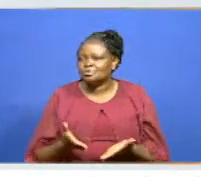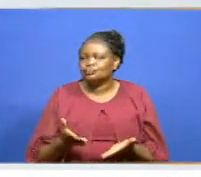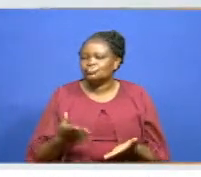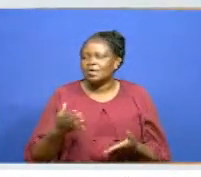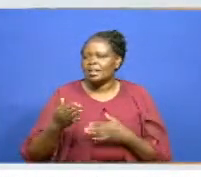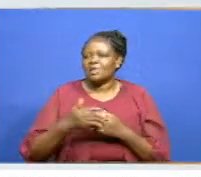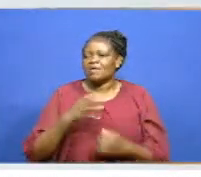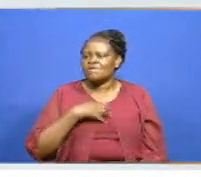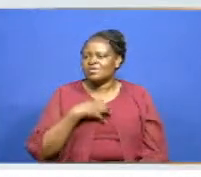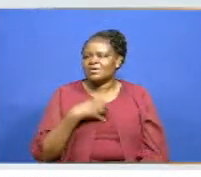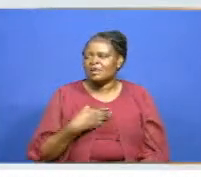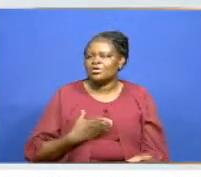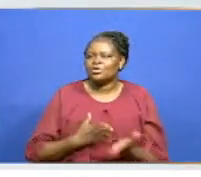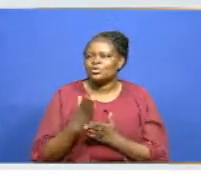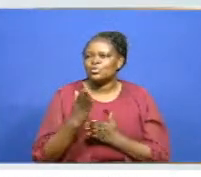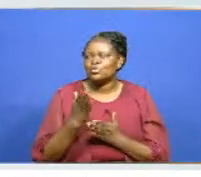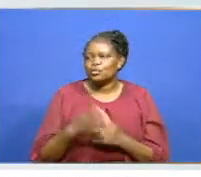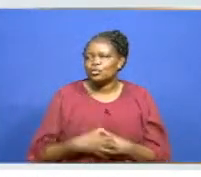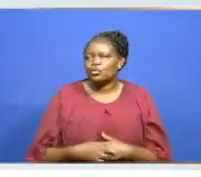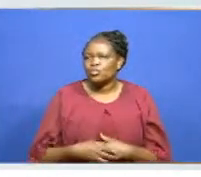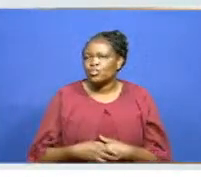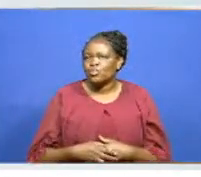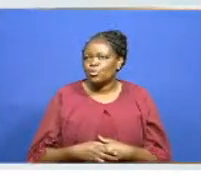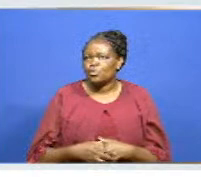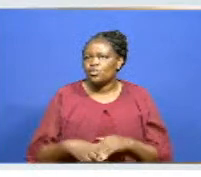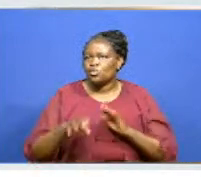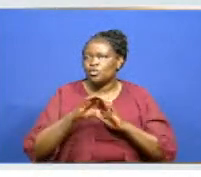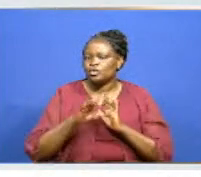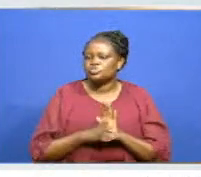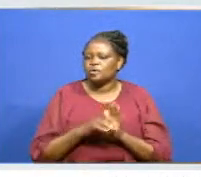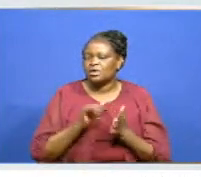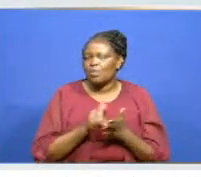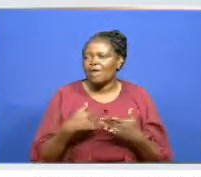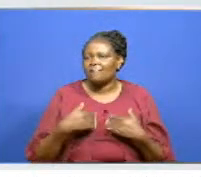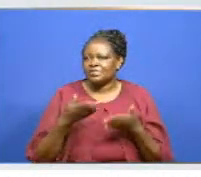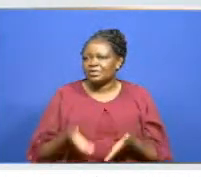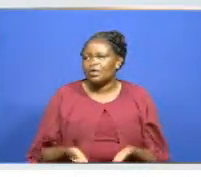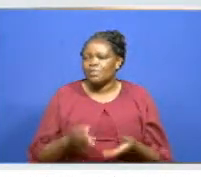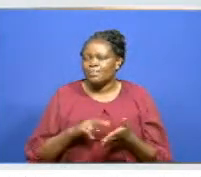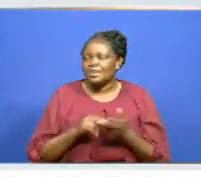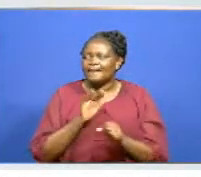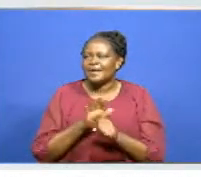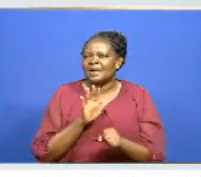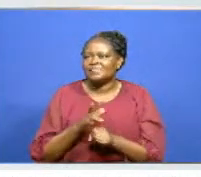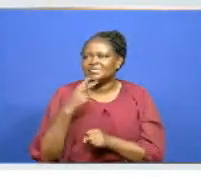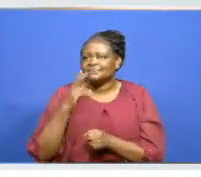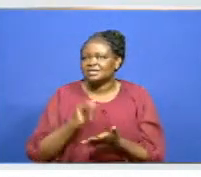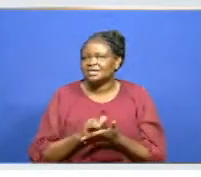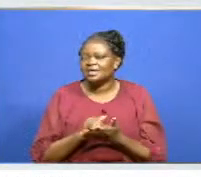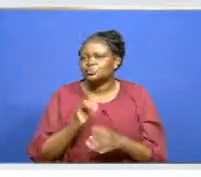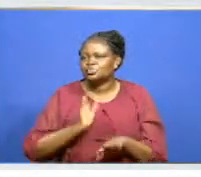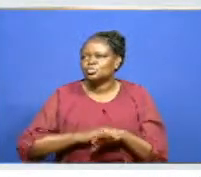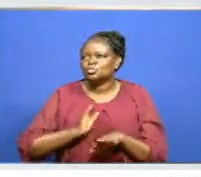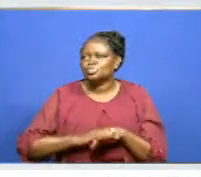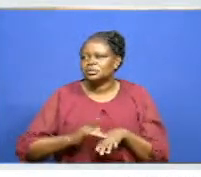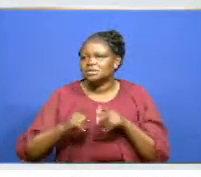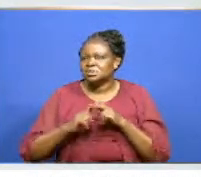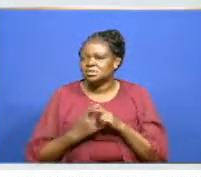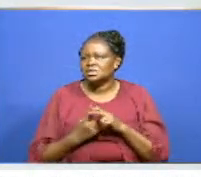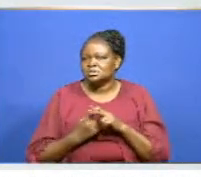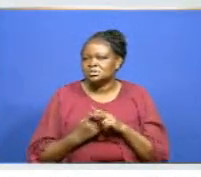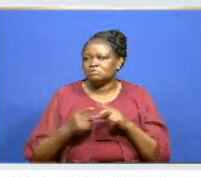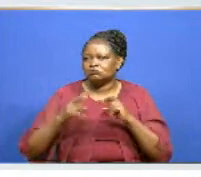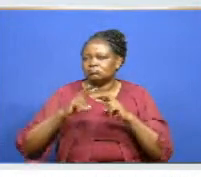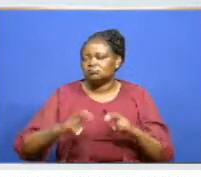kustaafu kupitia kwa vile katiba ilivyo sasa. Kwa hivyo wengi wao wameona ya kwamba ni vyema basi waanze